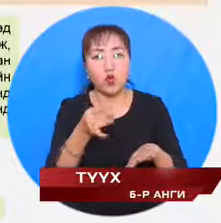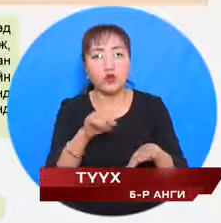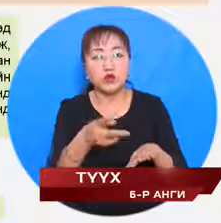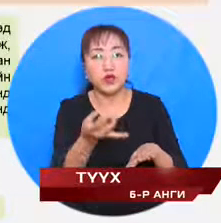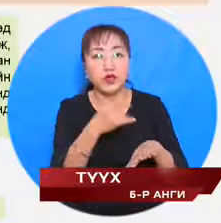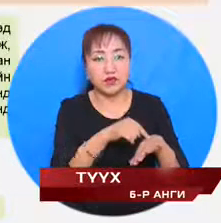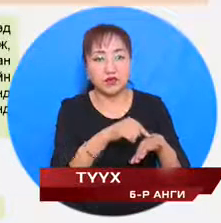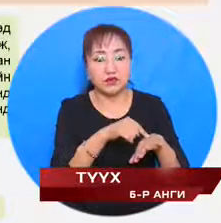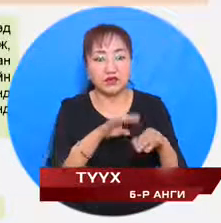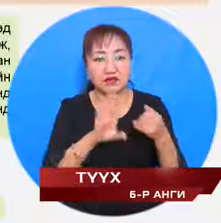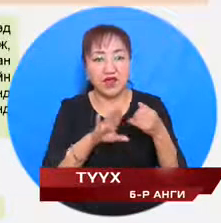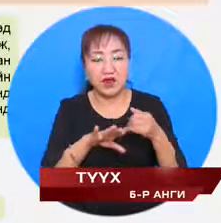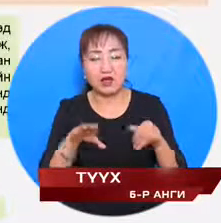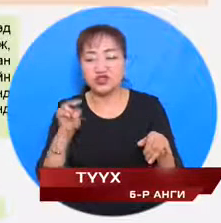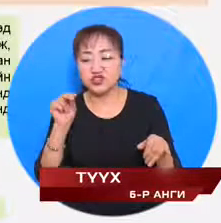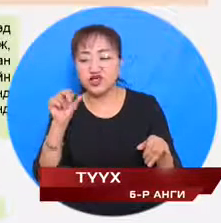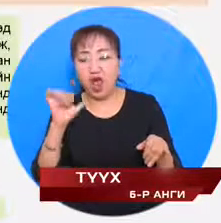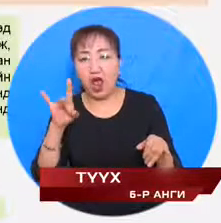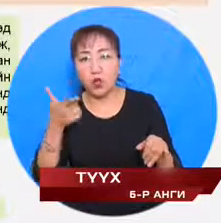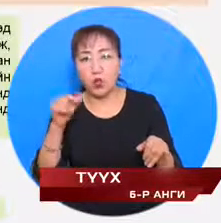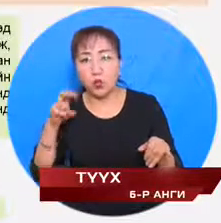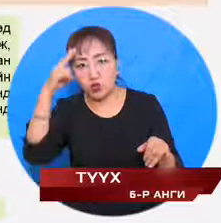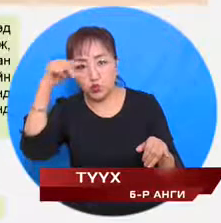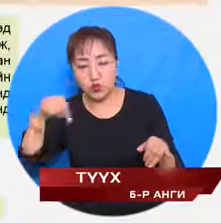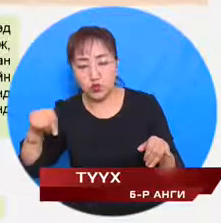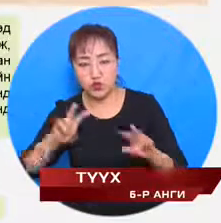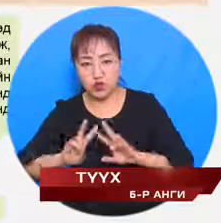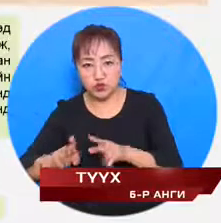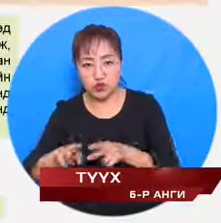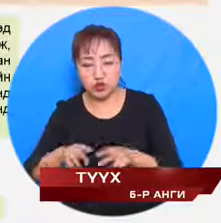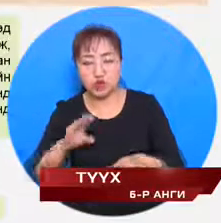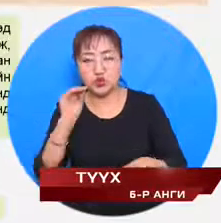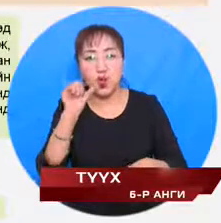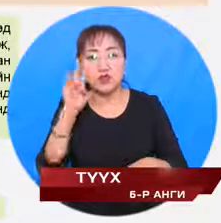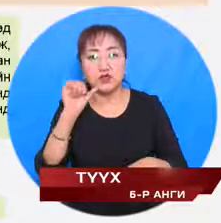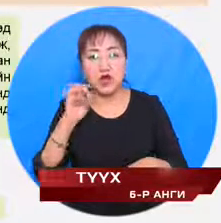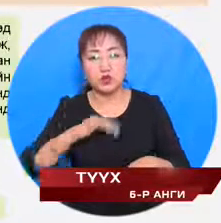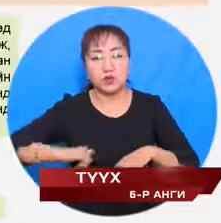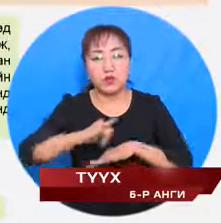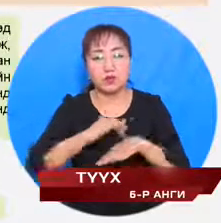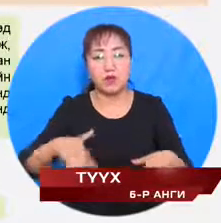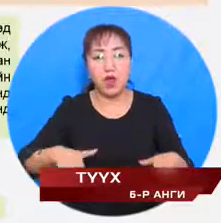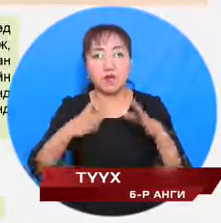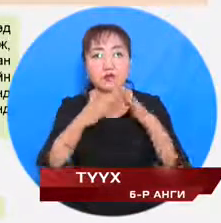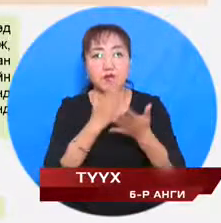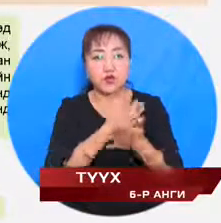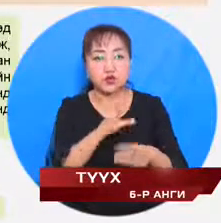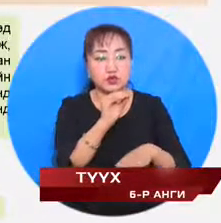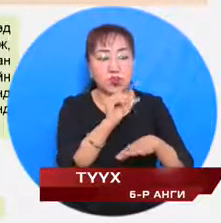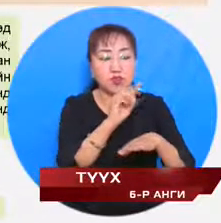хүү Чаргуй үргэлжлүүлэн олон аймгийг нэгтгэж Жужаан улсыг байгуулсан байдаг. За Жужаан улс нь